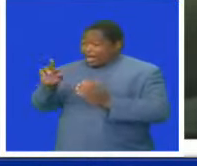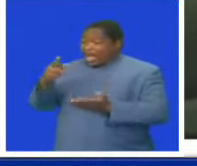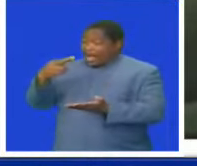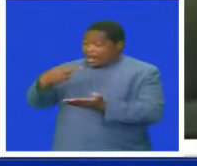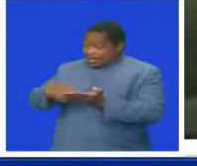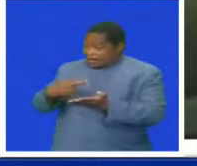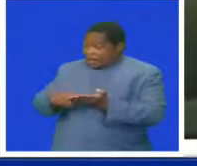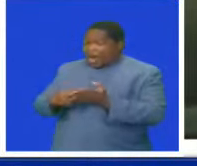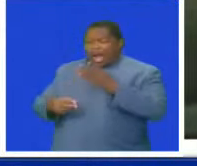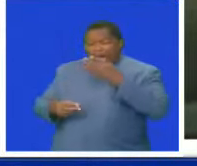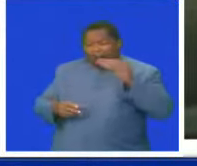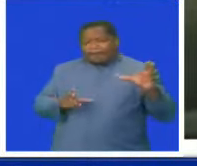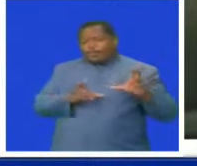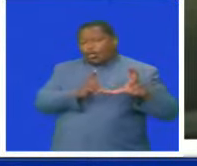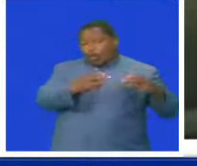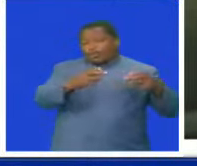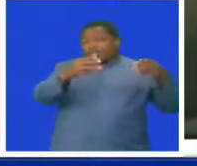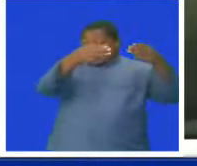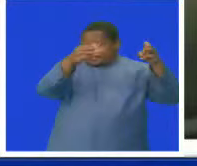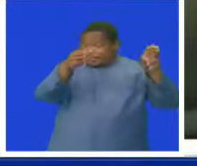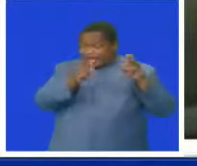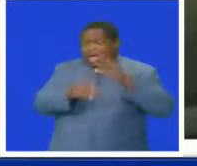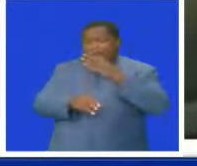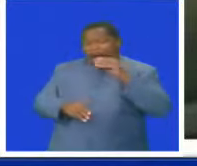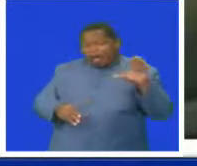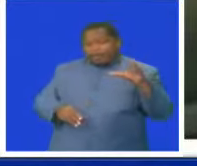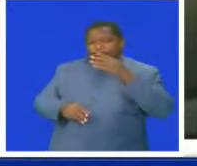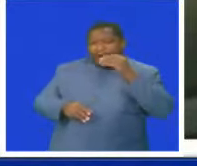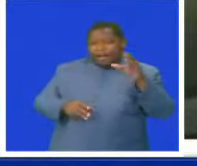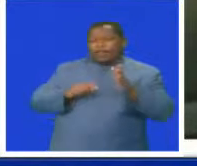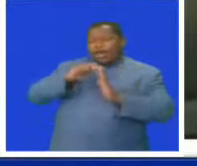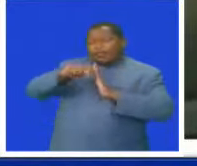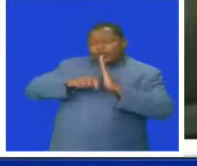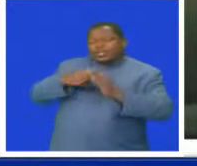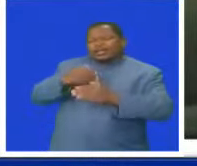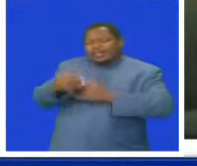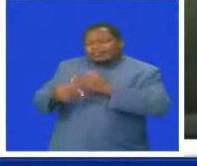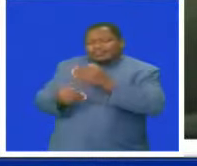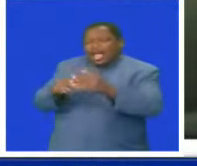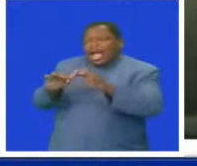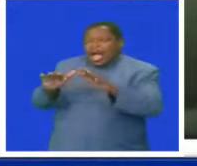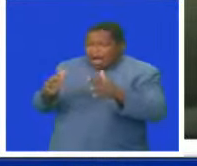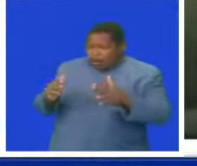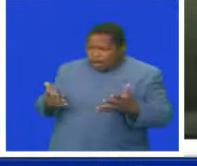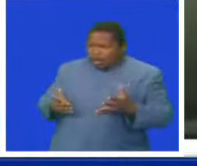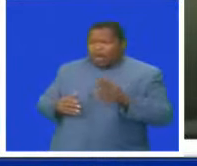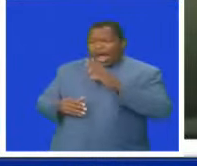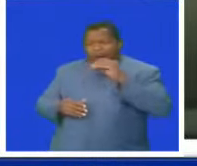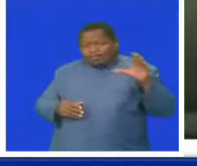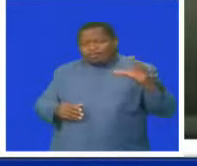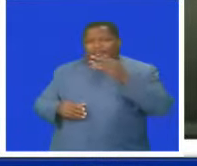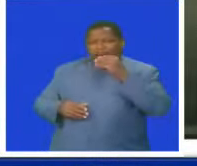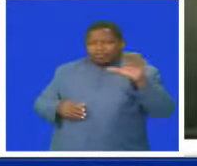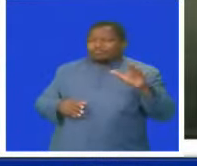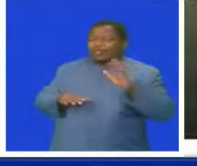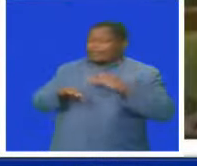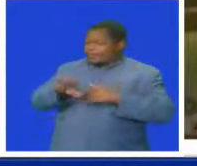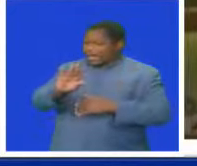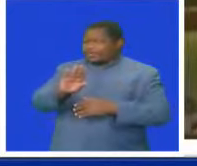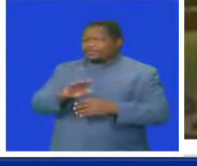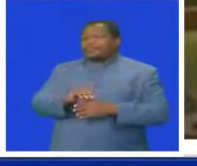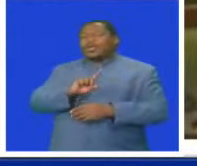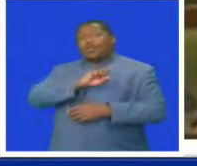professional committee ukuthi umsebenzi ohambe esola kwentekanako singaboni lesibone